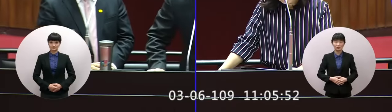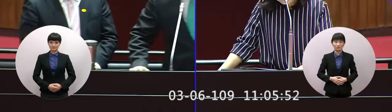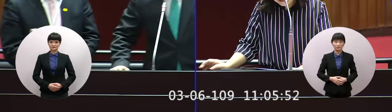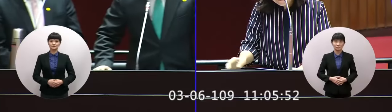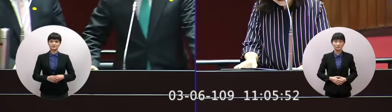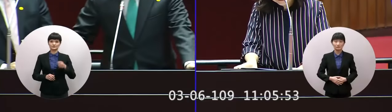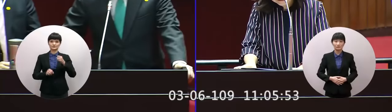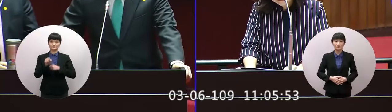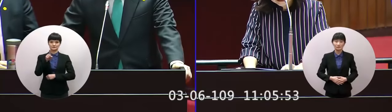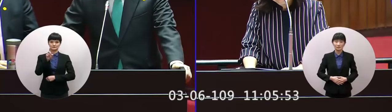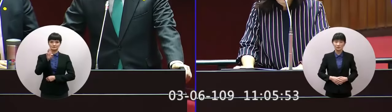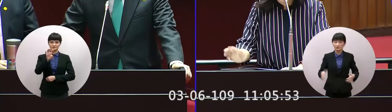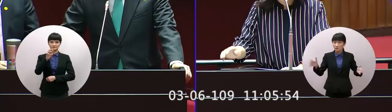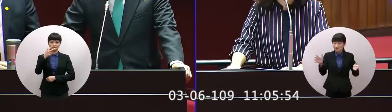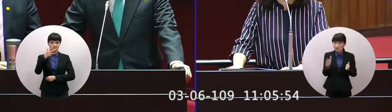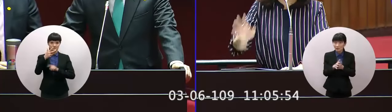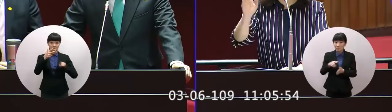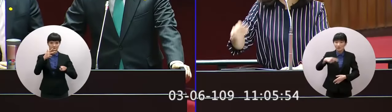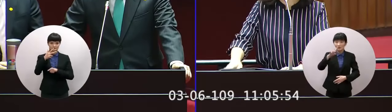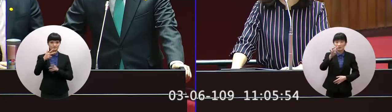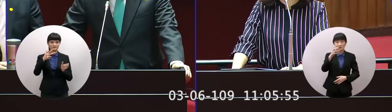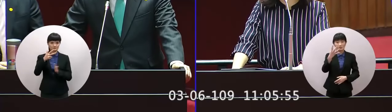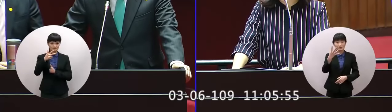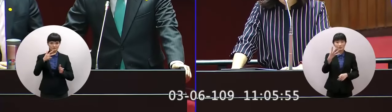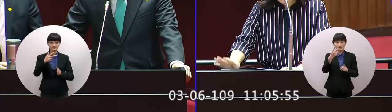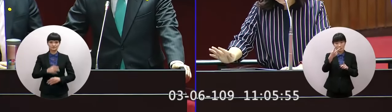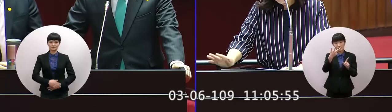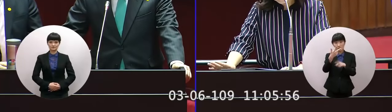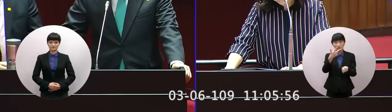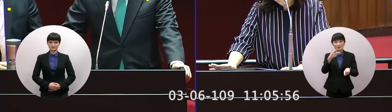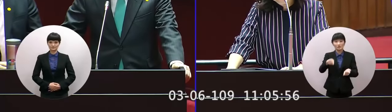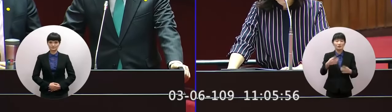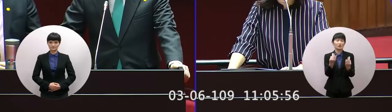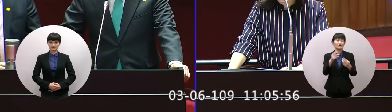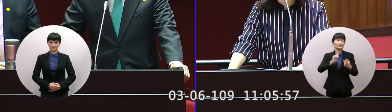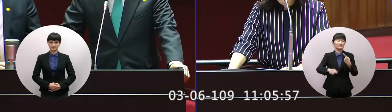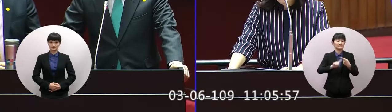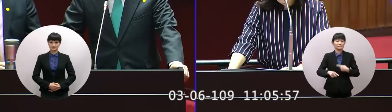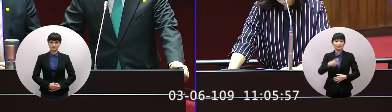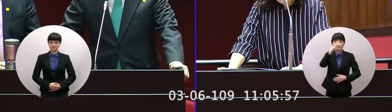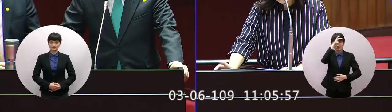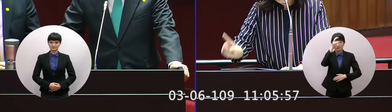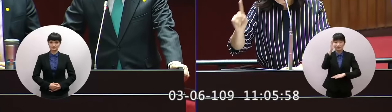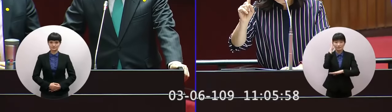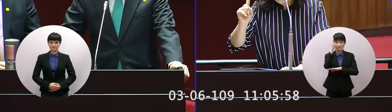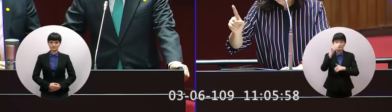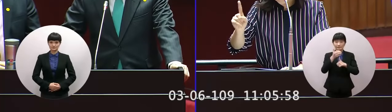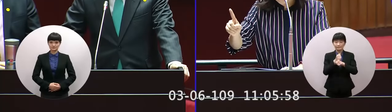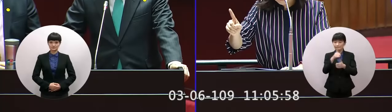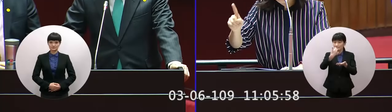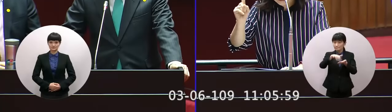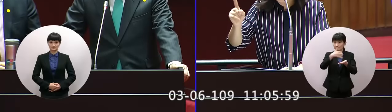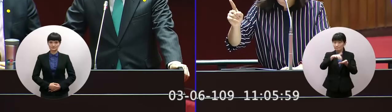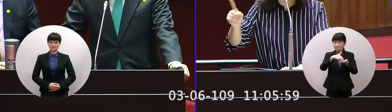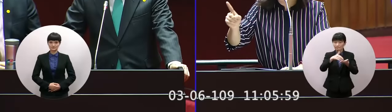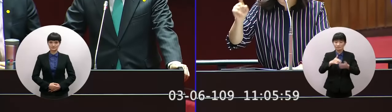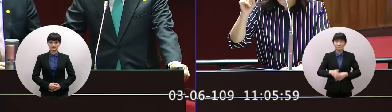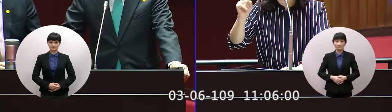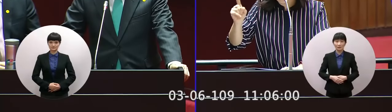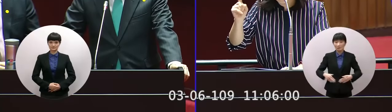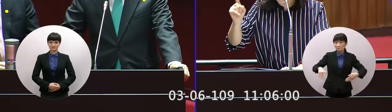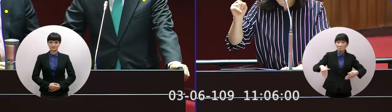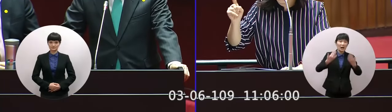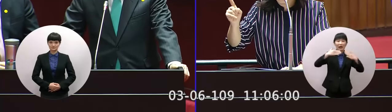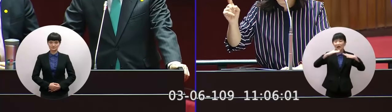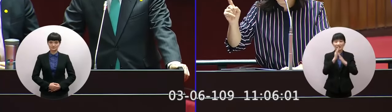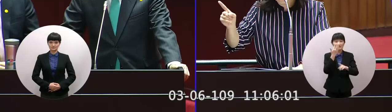147位左右。 147，那你数字错了。警政署死亡当场死